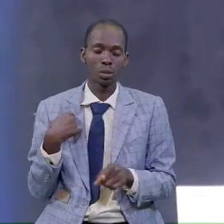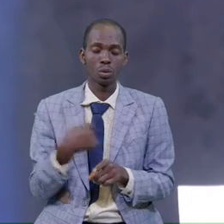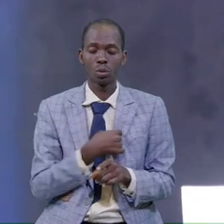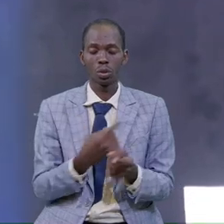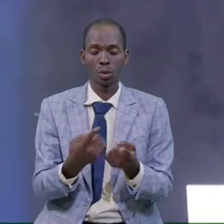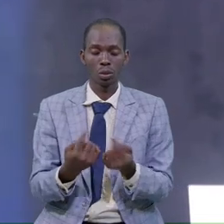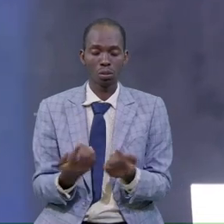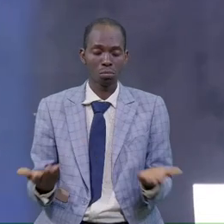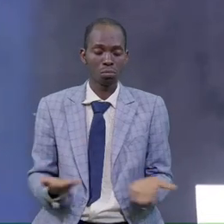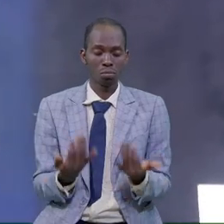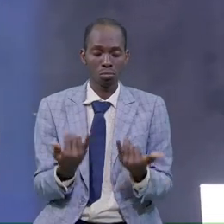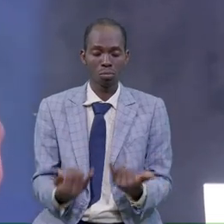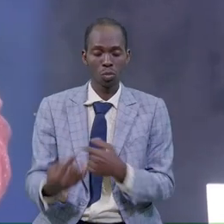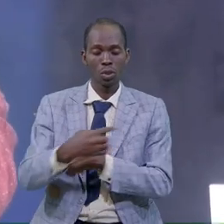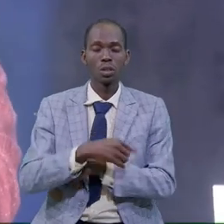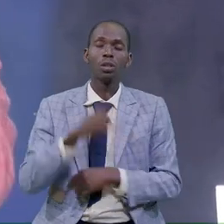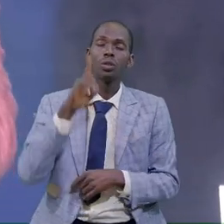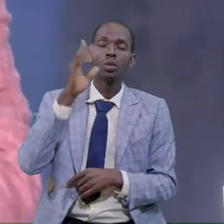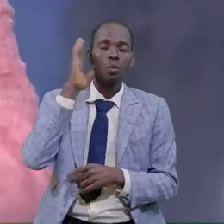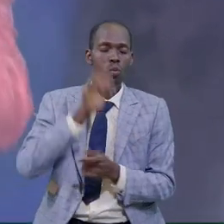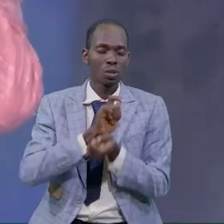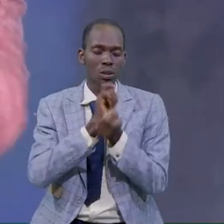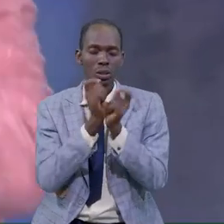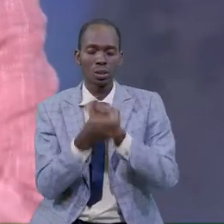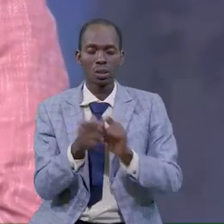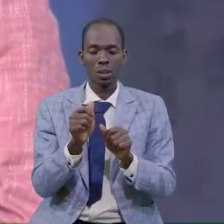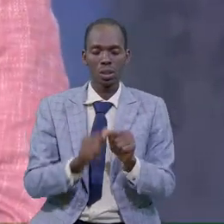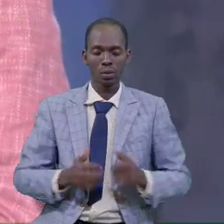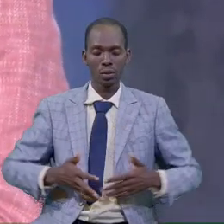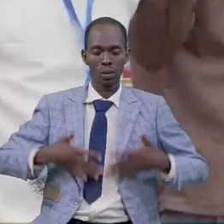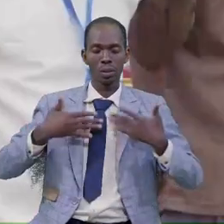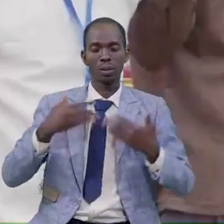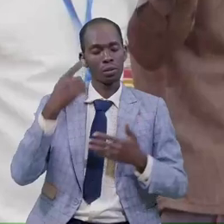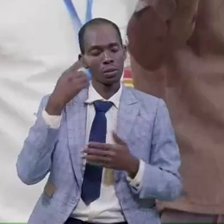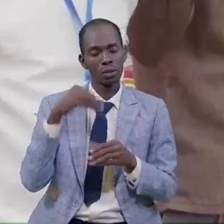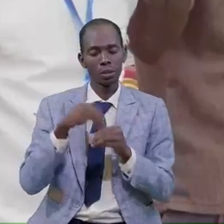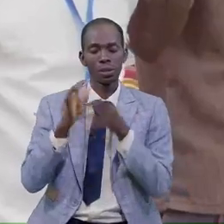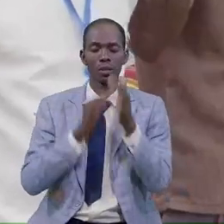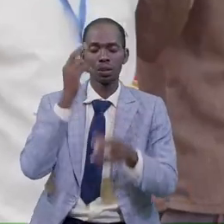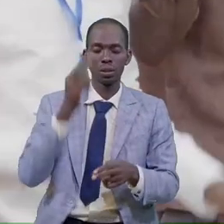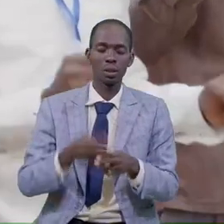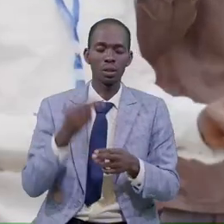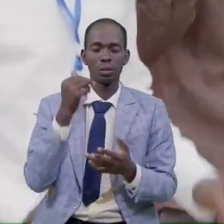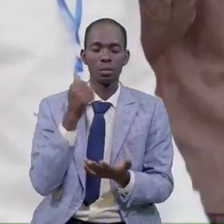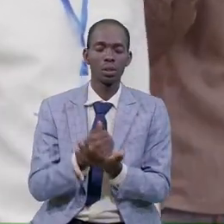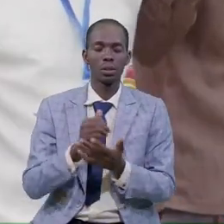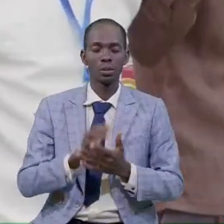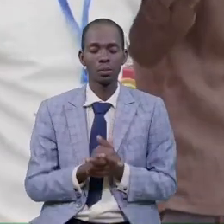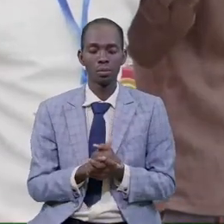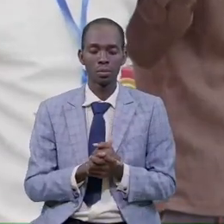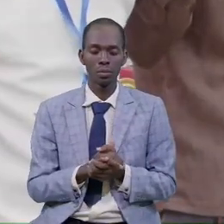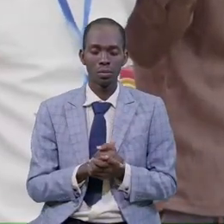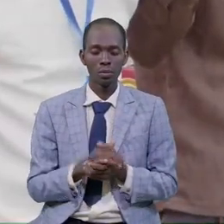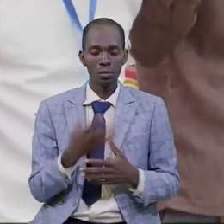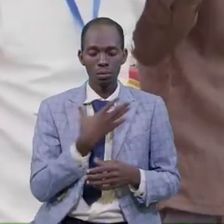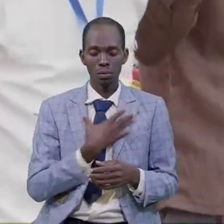aujourd'hui, tu transformeras chaque vie au nom de Jésus. Et je